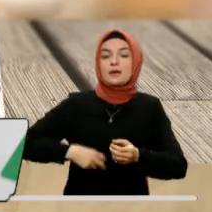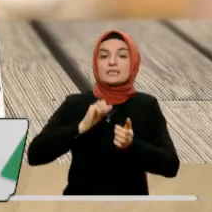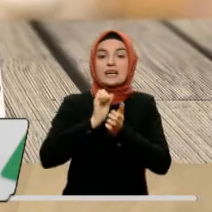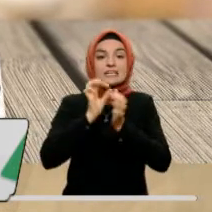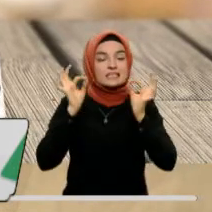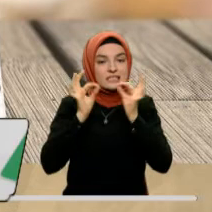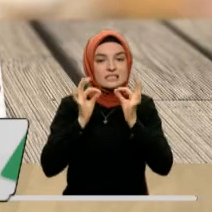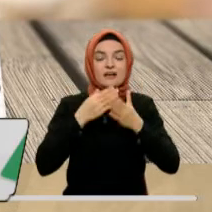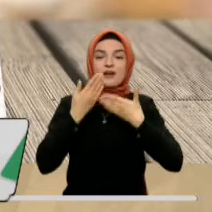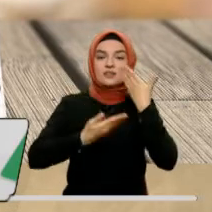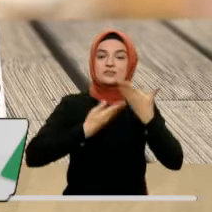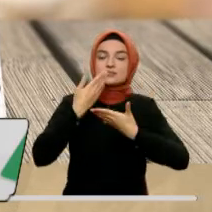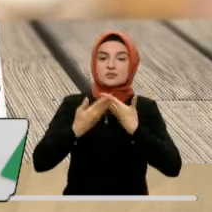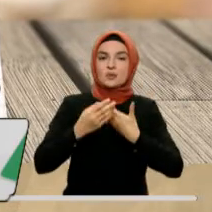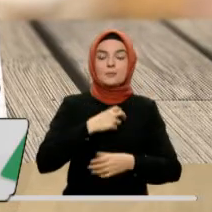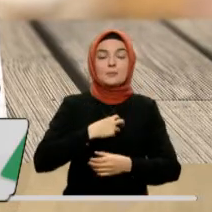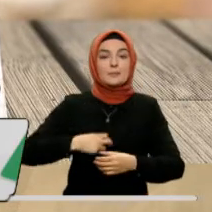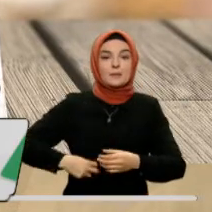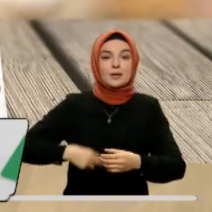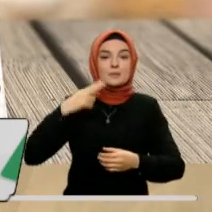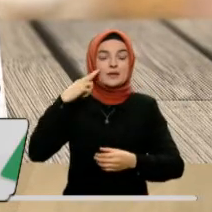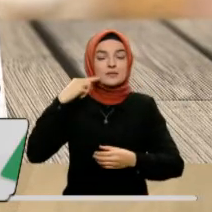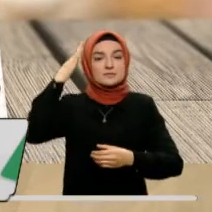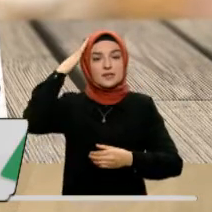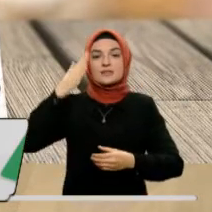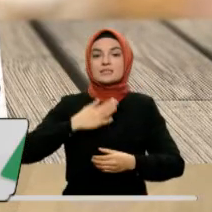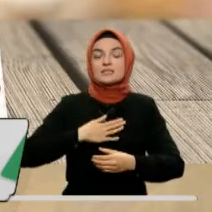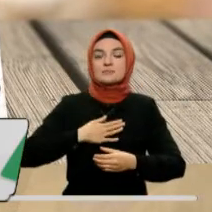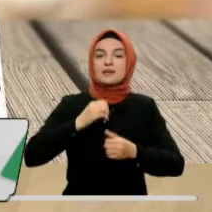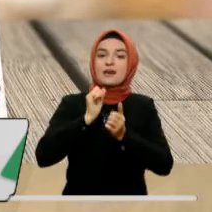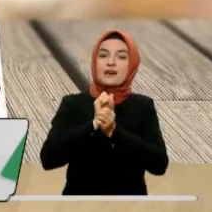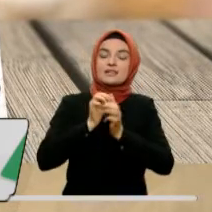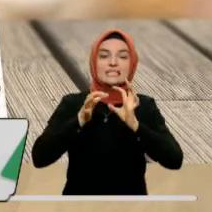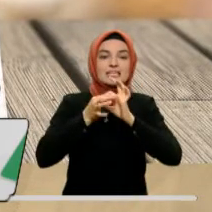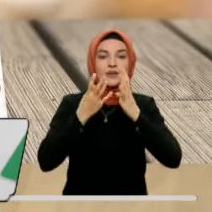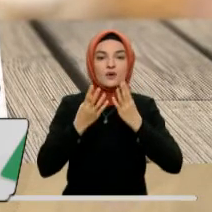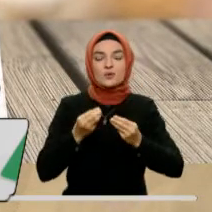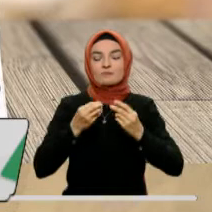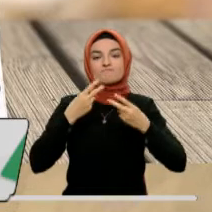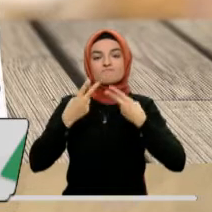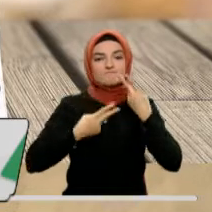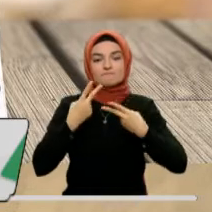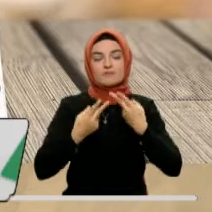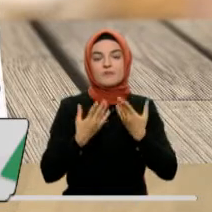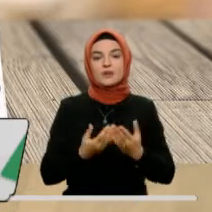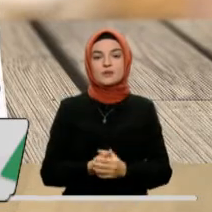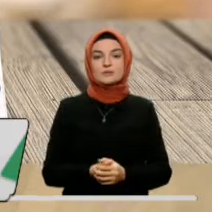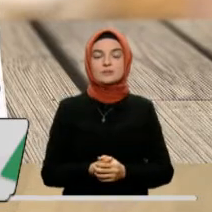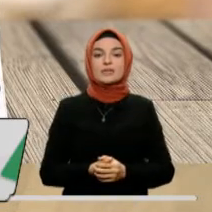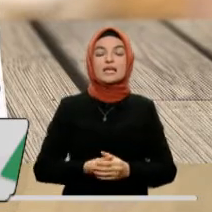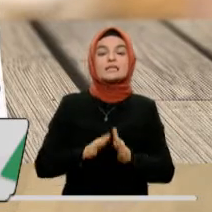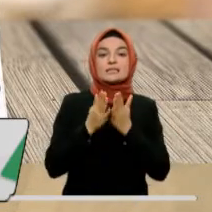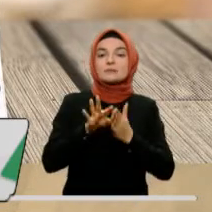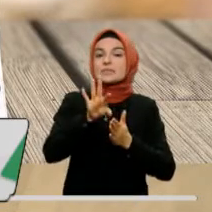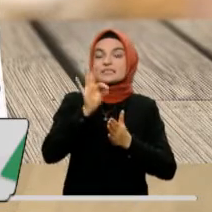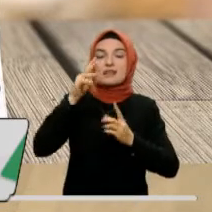göreceksiniz. Son kısımda ise Peygamber Efendimiz Hazreti Muhammed ve ailesiyle ilgili detaylar var. Kitabımızın çekilişine katılmak için